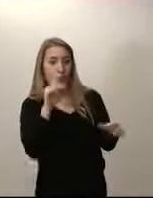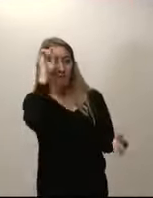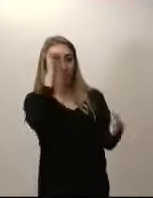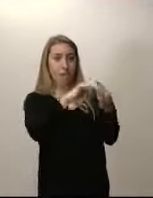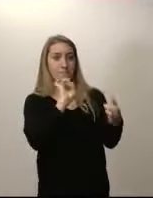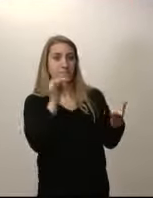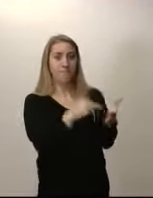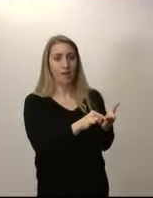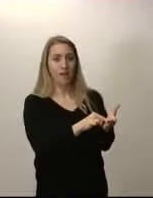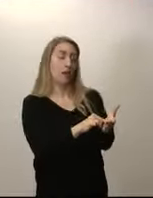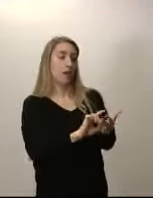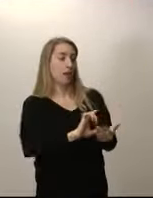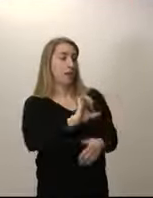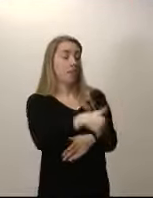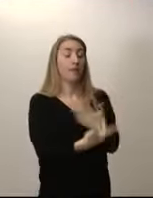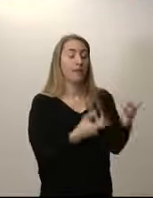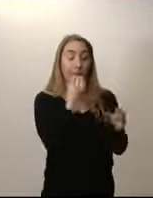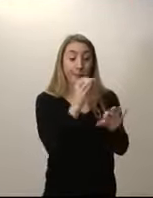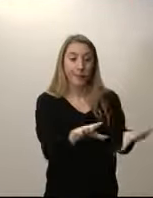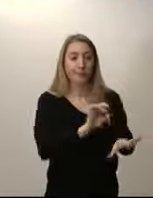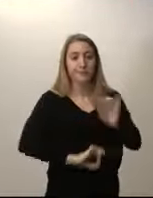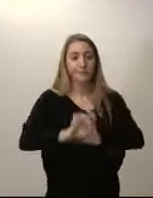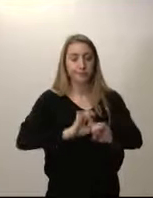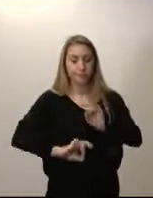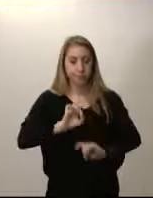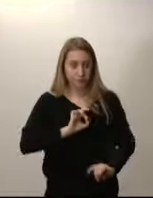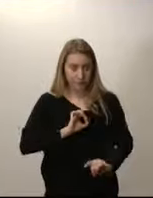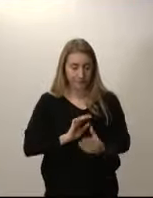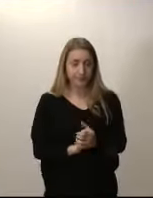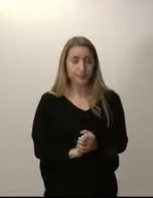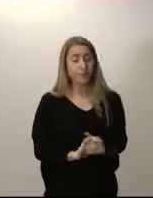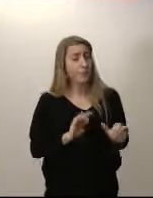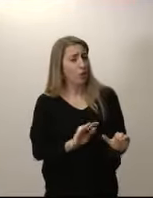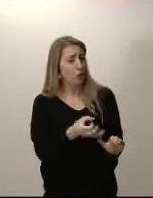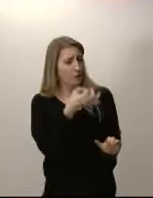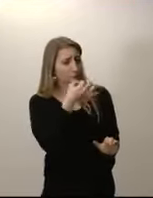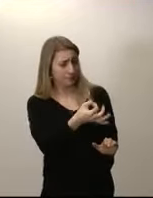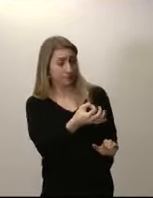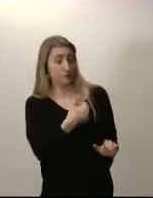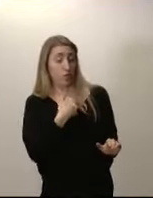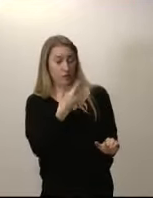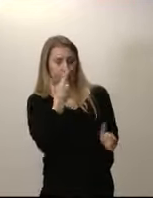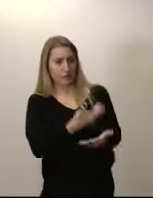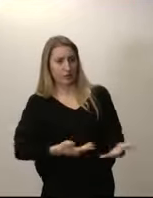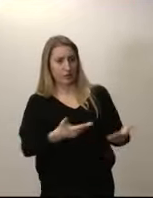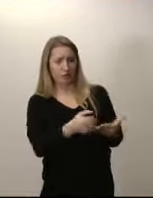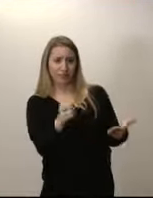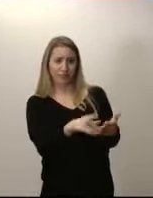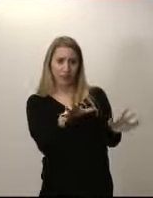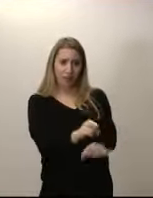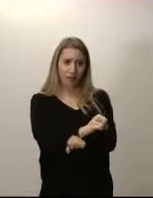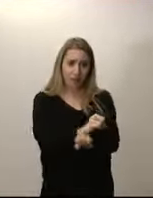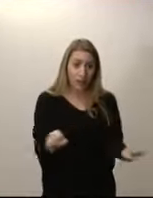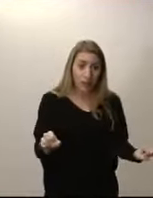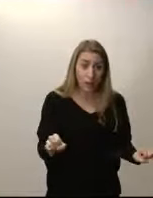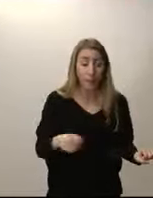deux minutes après, vous me parlez du parking. Enfin, je reviens pour vous dire tout de même que je trouve ça absolument extraordinaire d'avoir les personnes